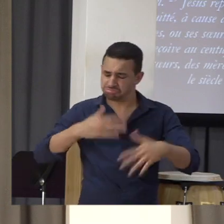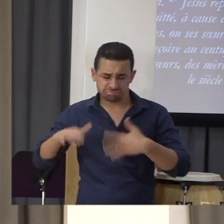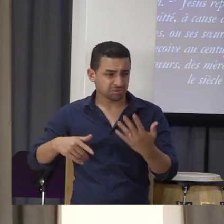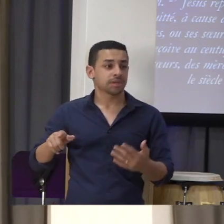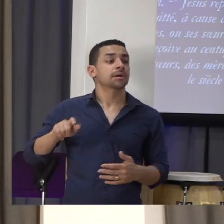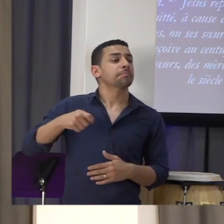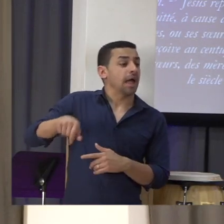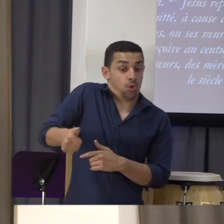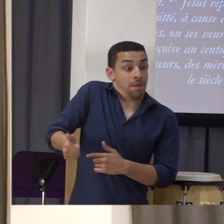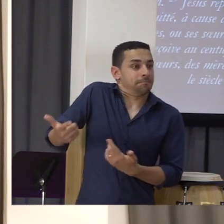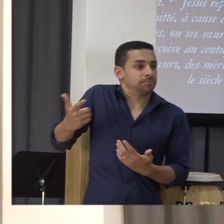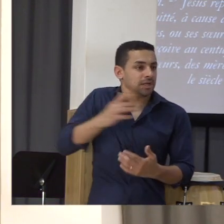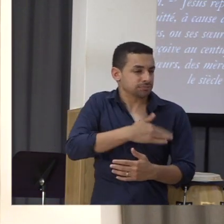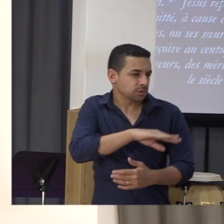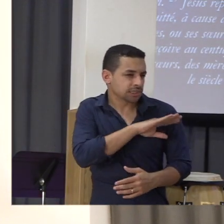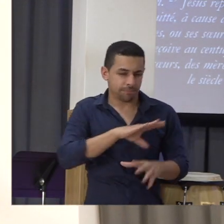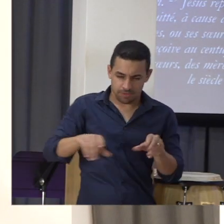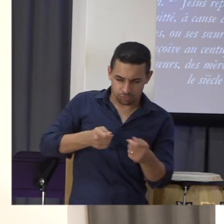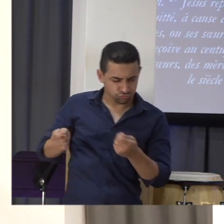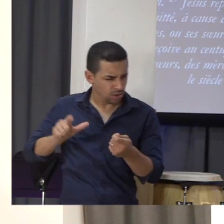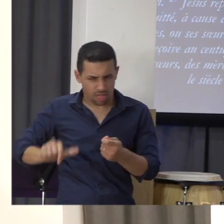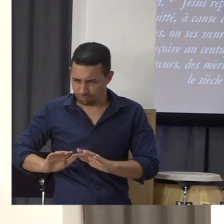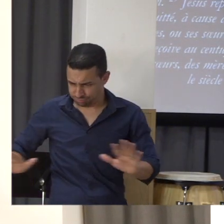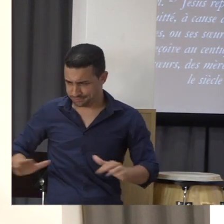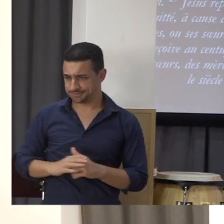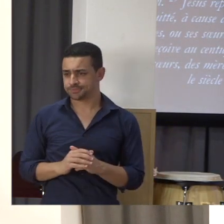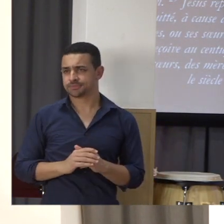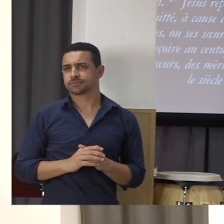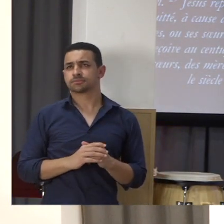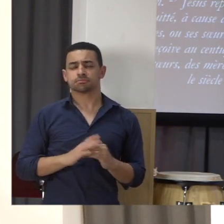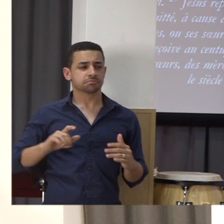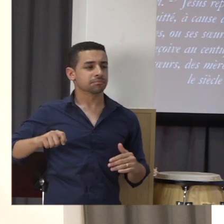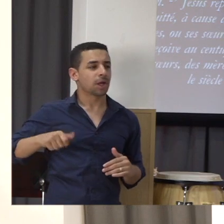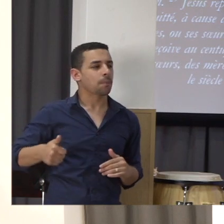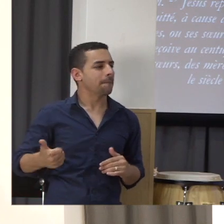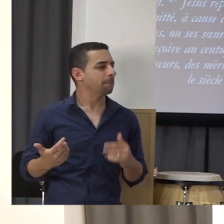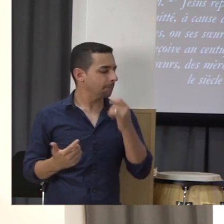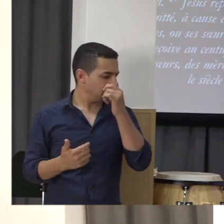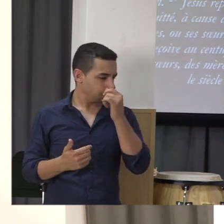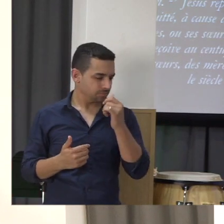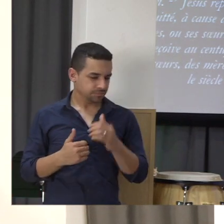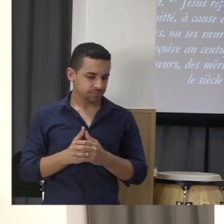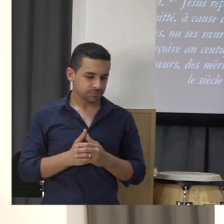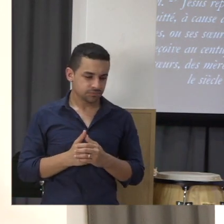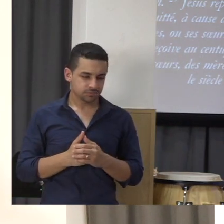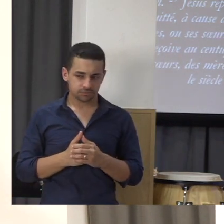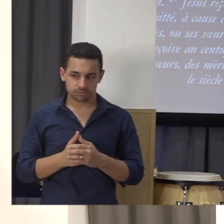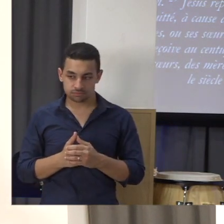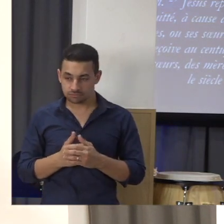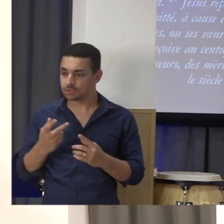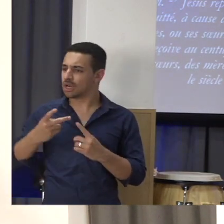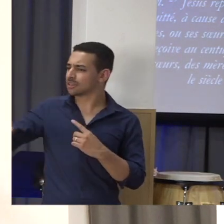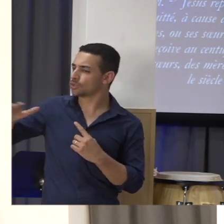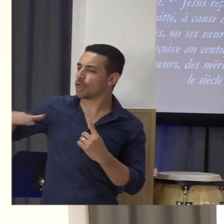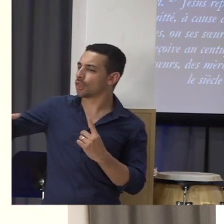avait des responsabilités familiales. Un jour, Pierre et les autres ne comprenaient pas